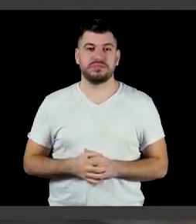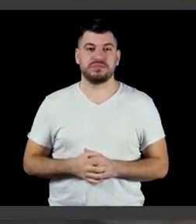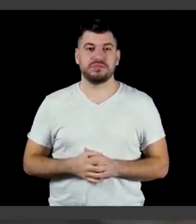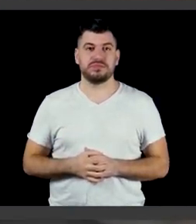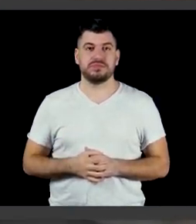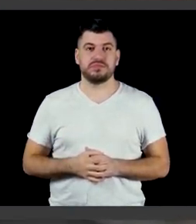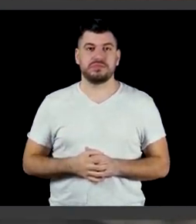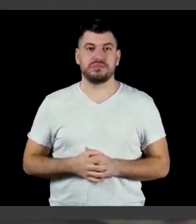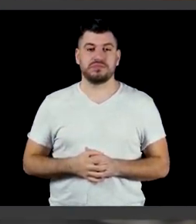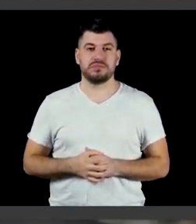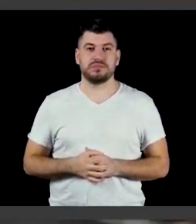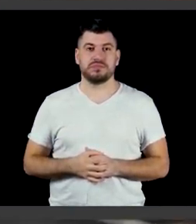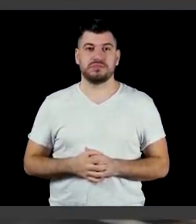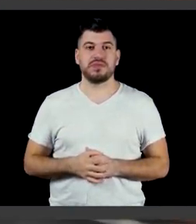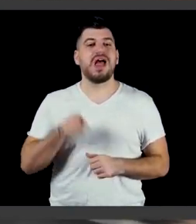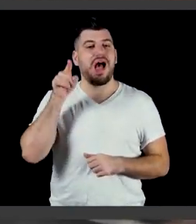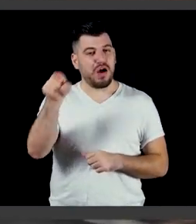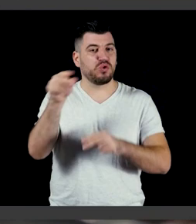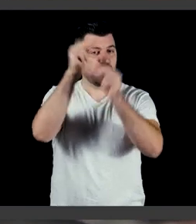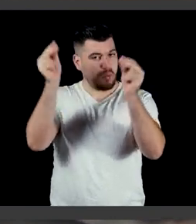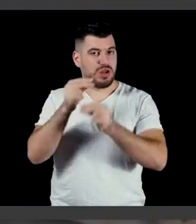Αυτό είναι το όριμο που θέλω.